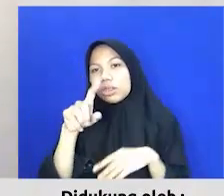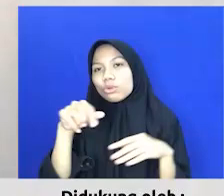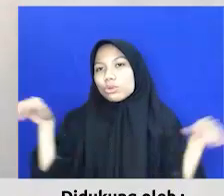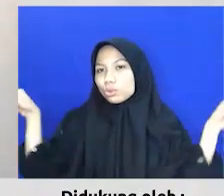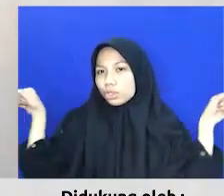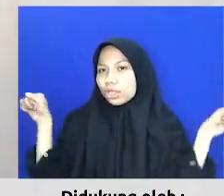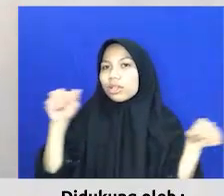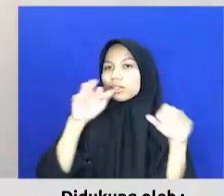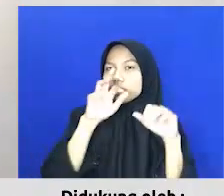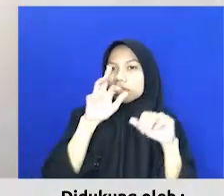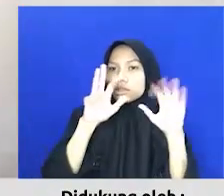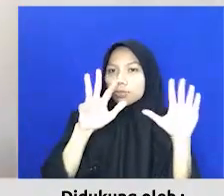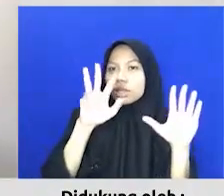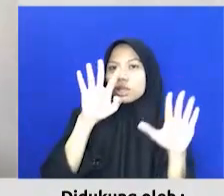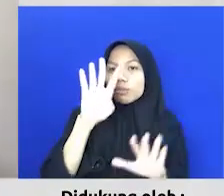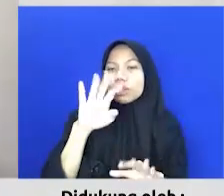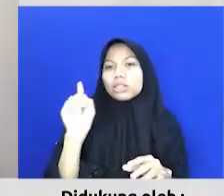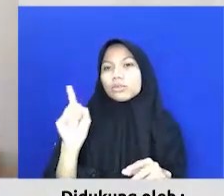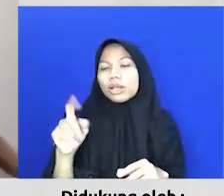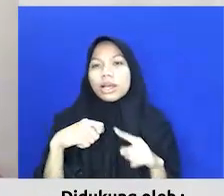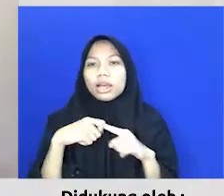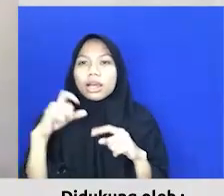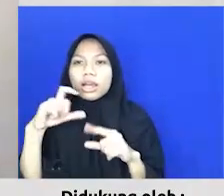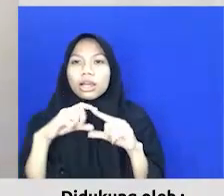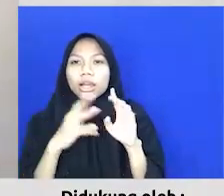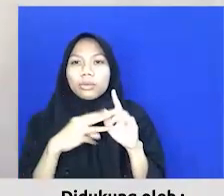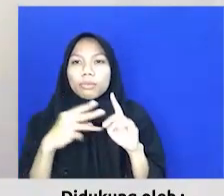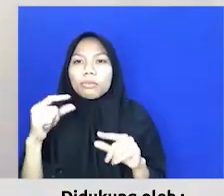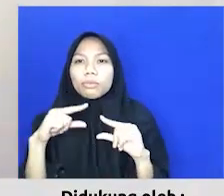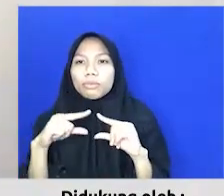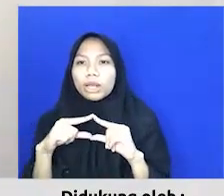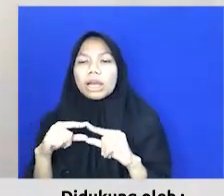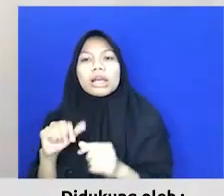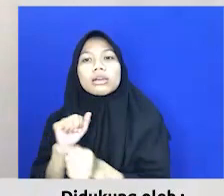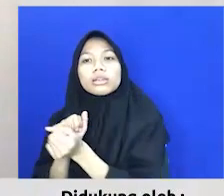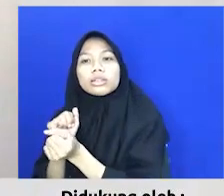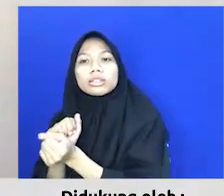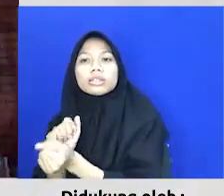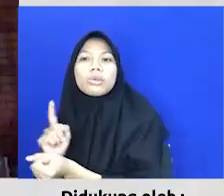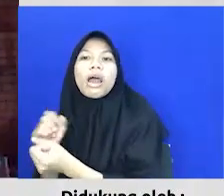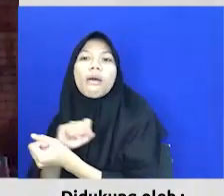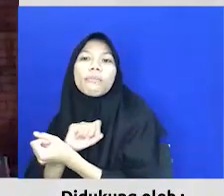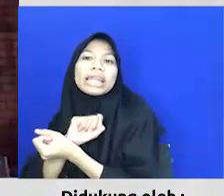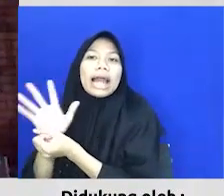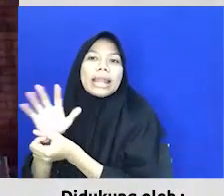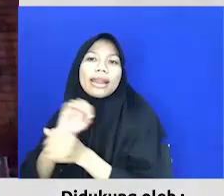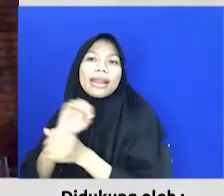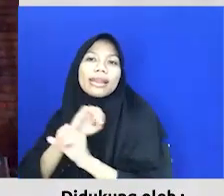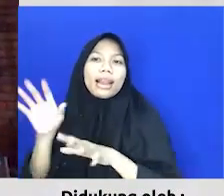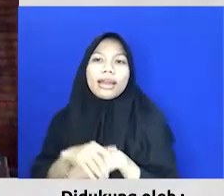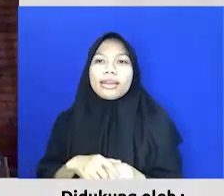Ada Apa Dengan Cinta yang kedua. Terlibat dalam banyak produksi film-film dokumenter juga, dan